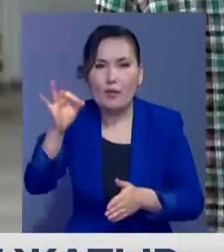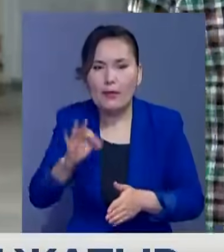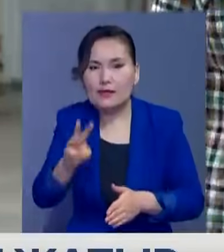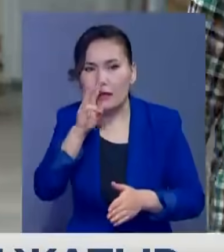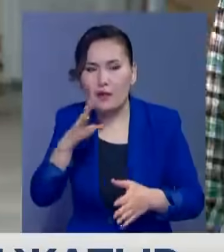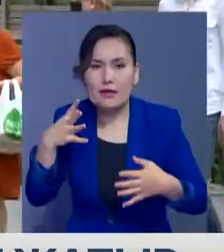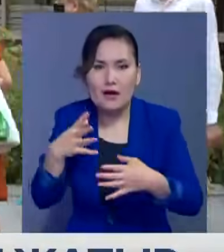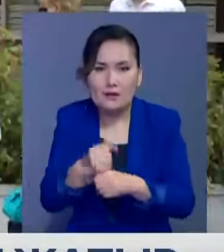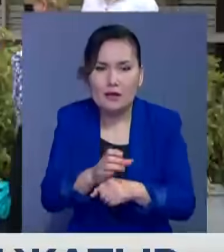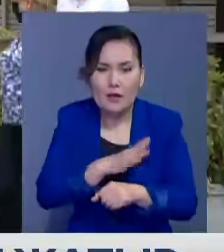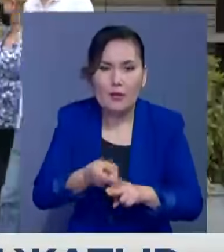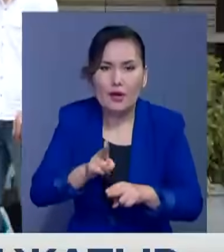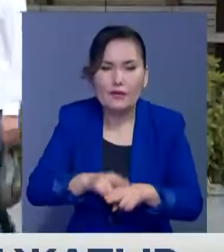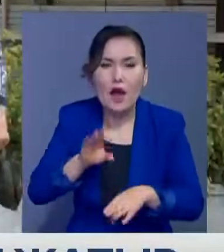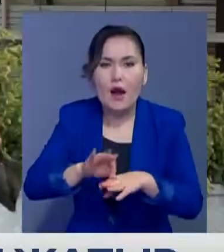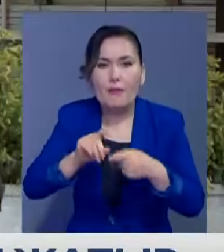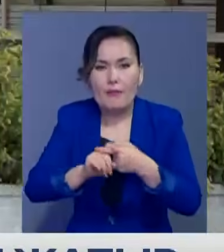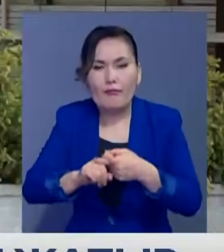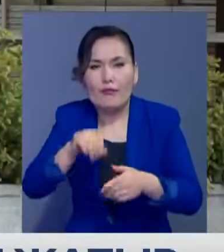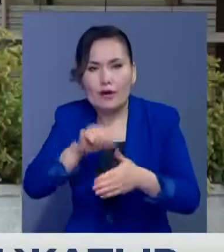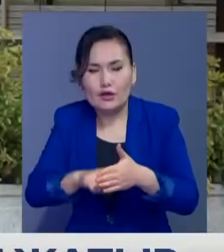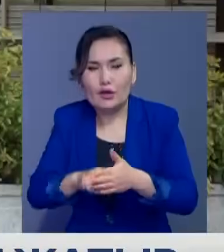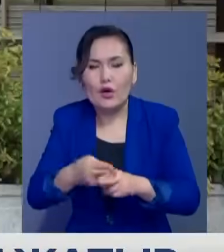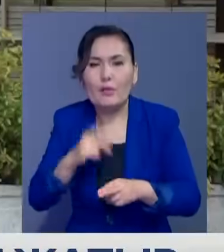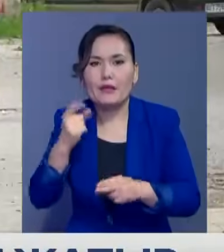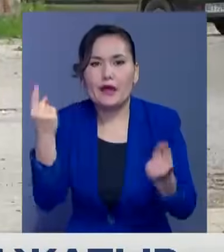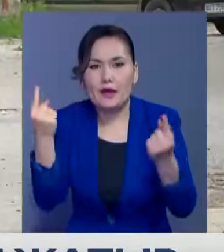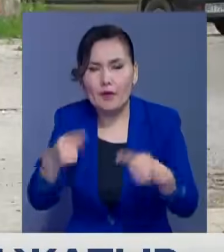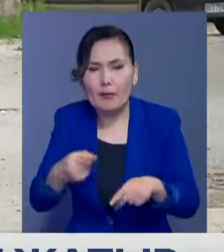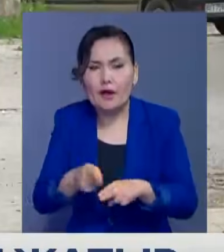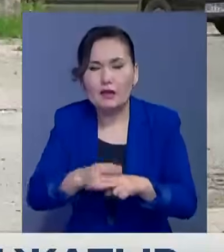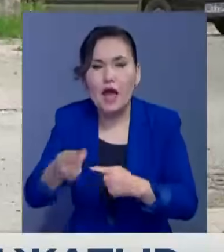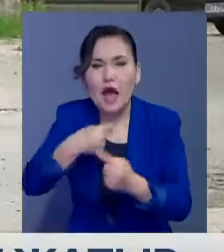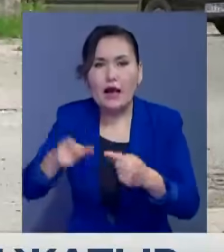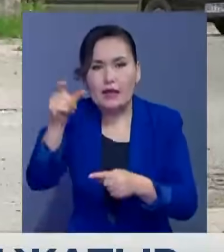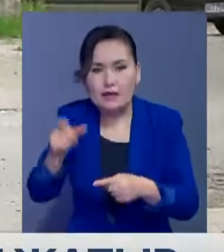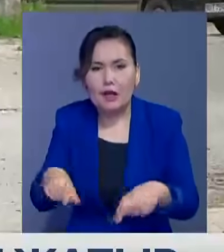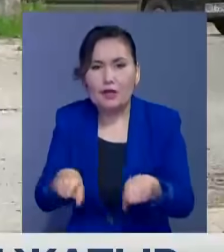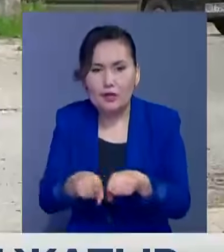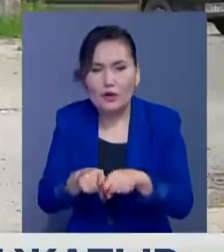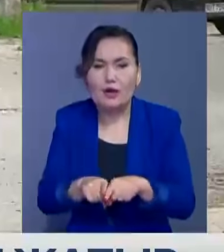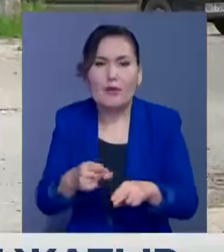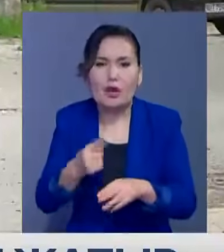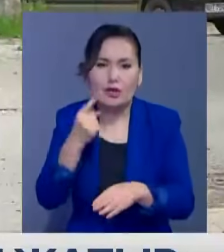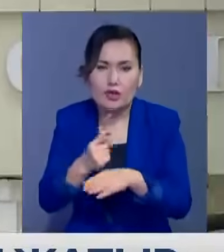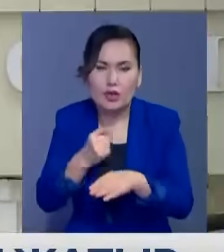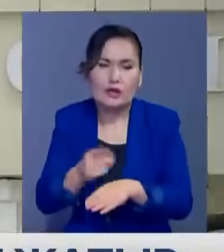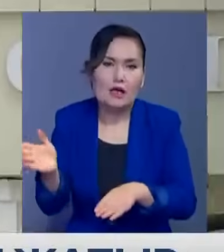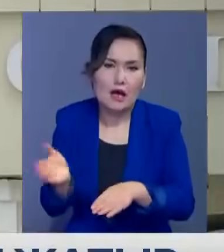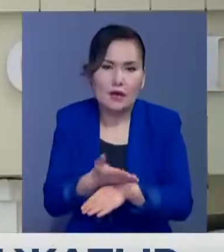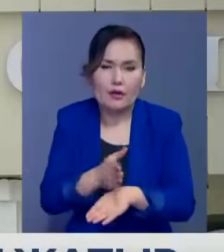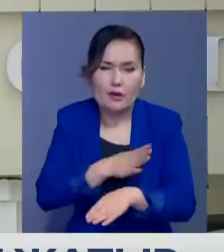қысқарды. Дағдарыстың салдарын жою үшін өткен аптада жергілікті билік кәсіпкерлерге қатысты бірқатар шектеулерді алып